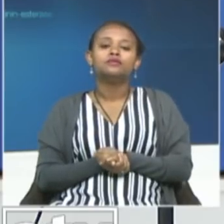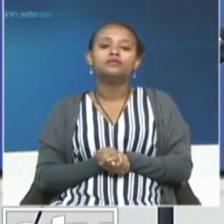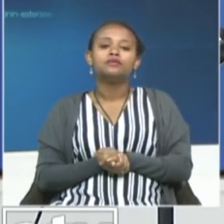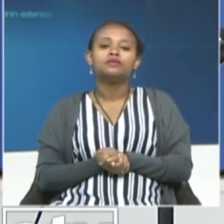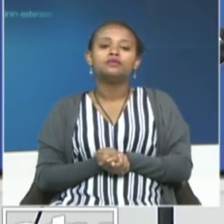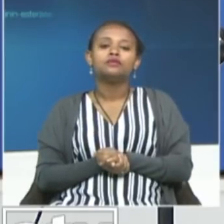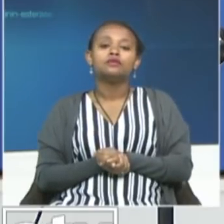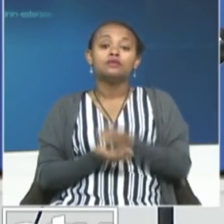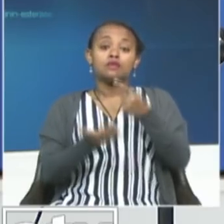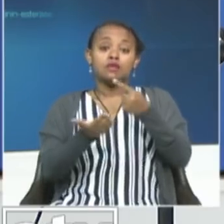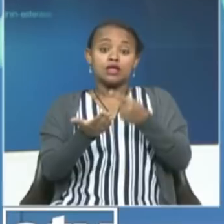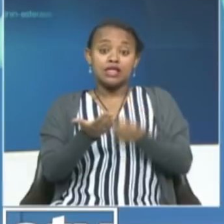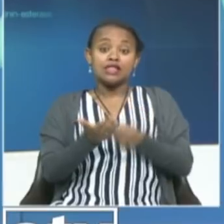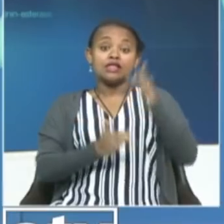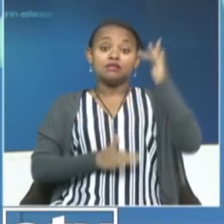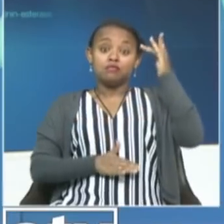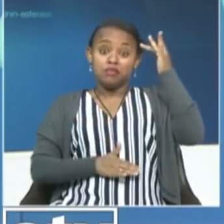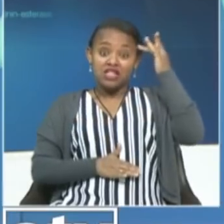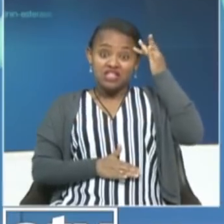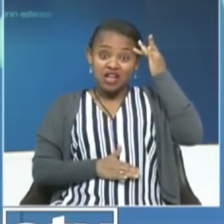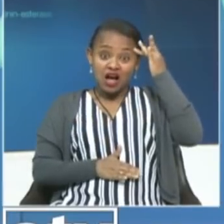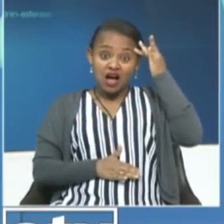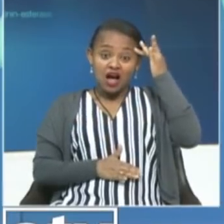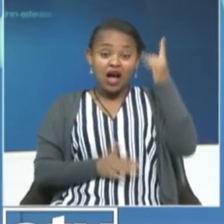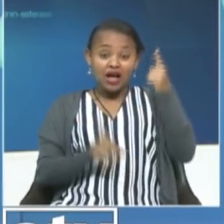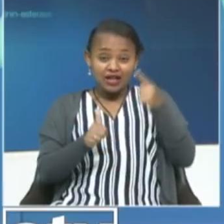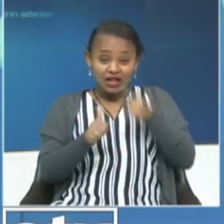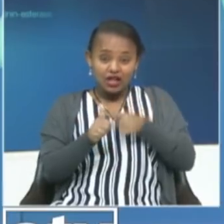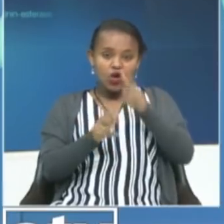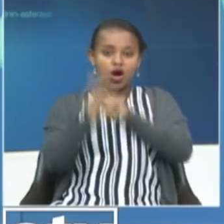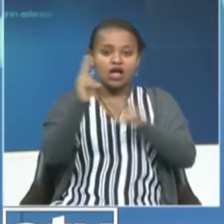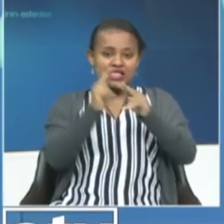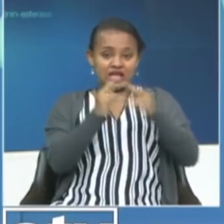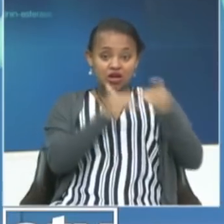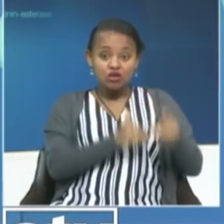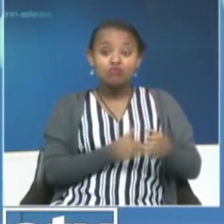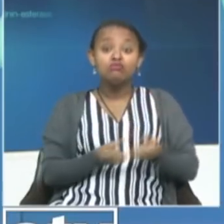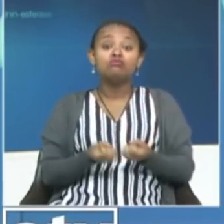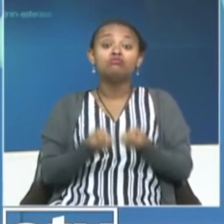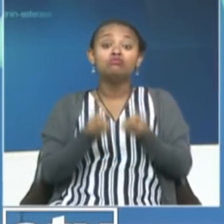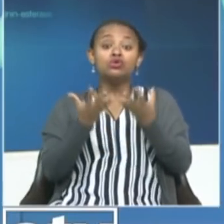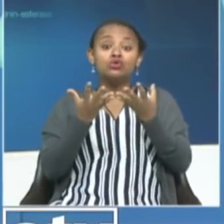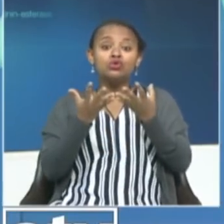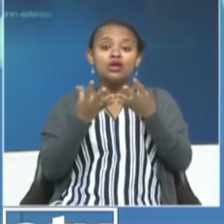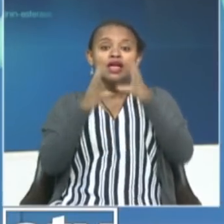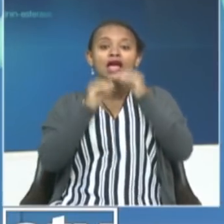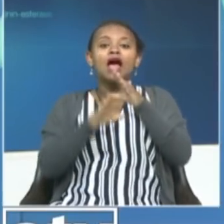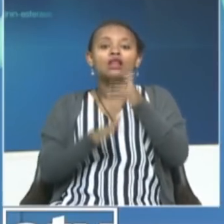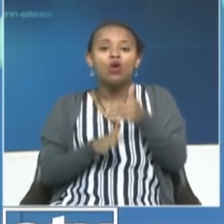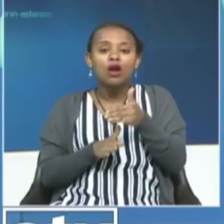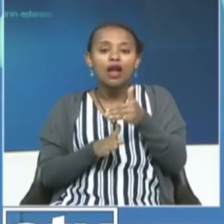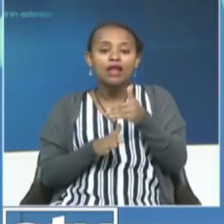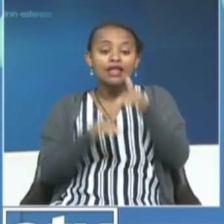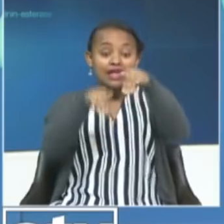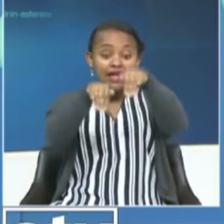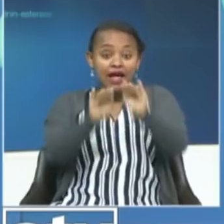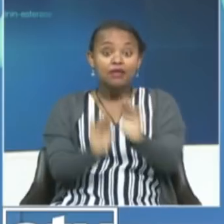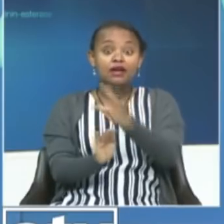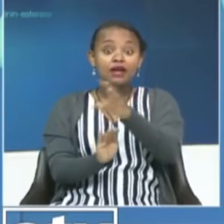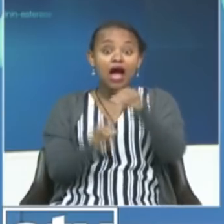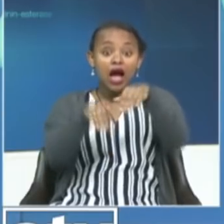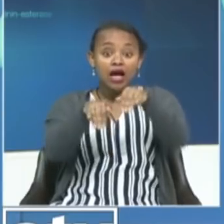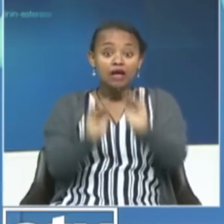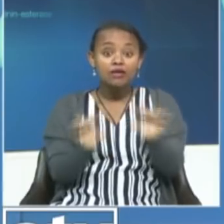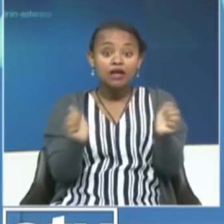እንግዲህ የዚህ በሽታ አንደኛው አስቸጋሪ ጎን ወይም እስካሁን ብዙ ያልተወራለት ቀብርና ቀብር ጋር